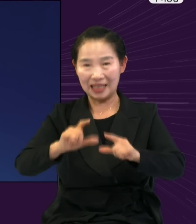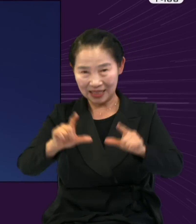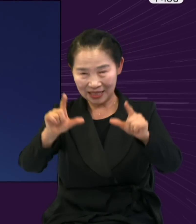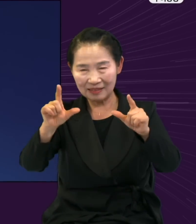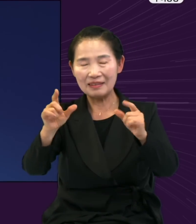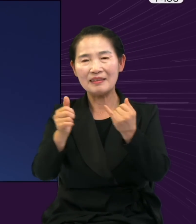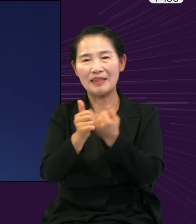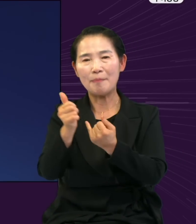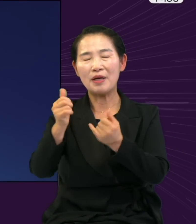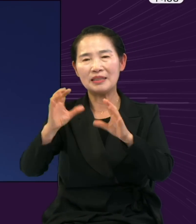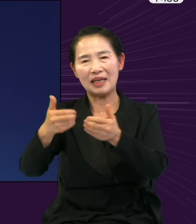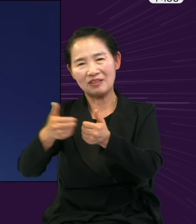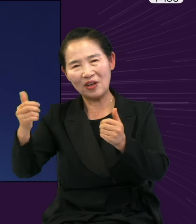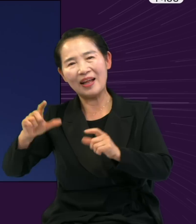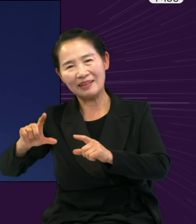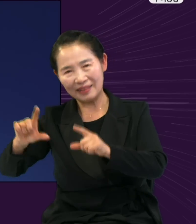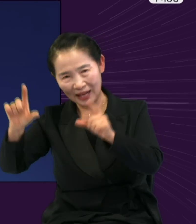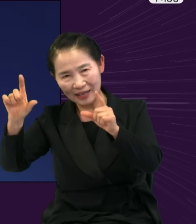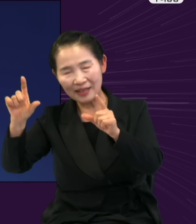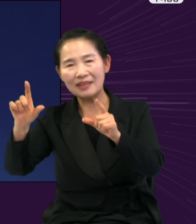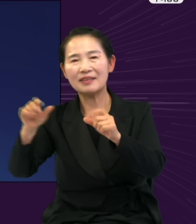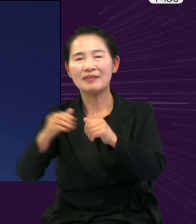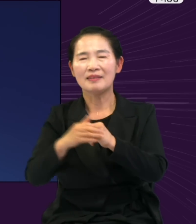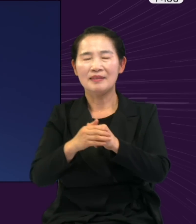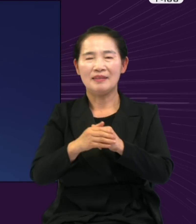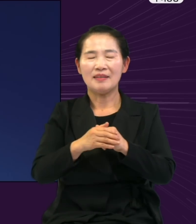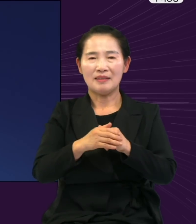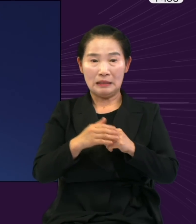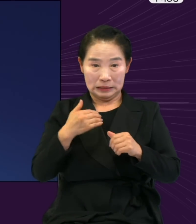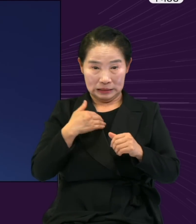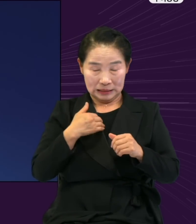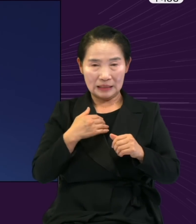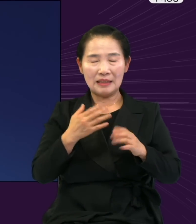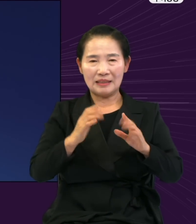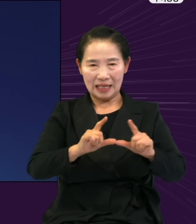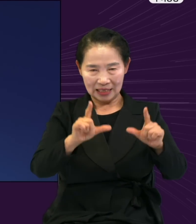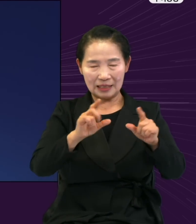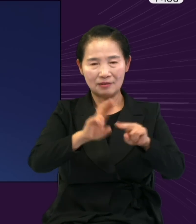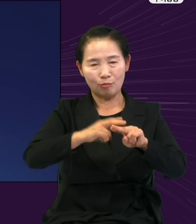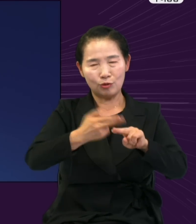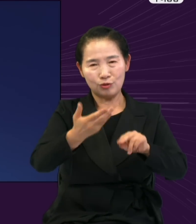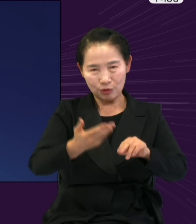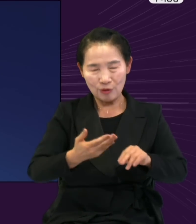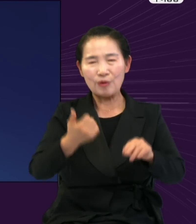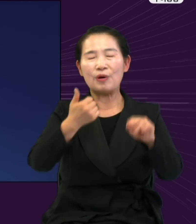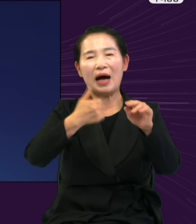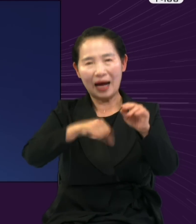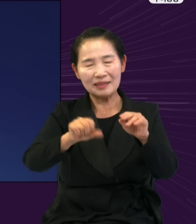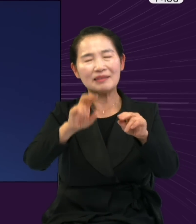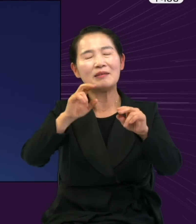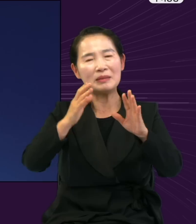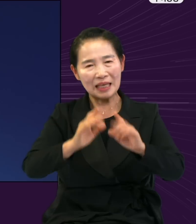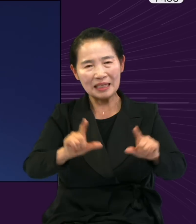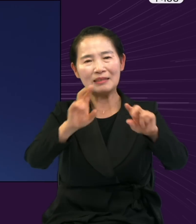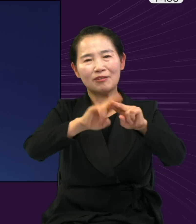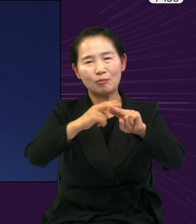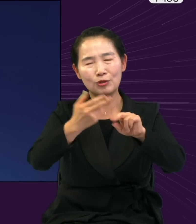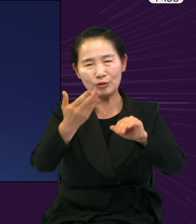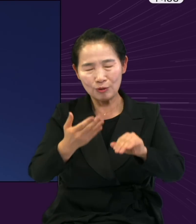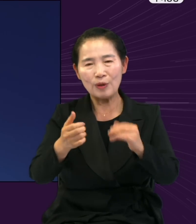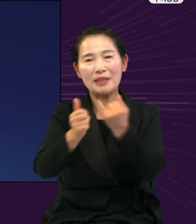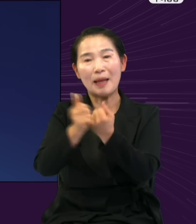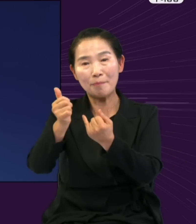살뜰히 생일을 챙기고 떠난 그를 생각해 보니 마지막 짧은 그 순간에 하나님께 그가